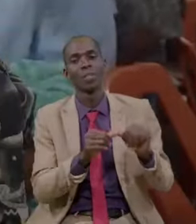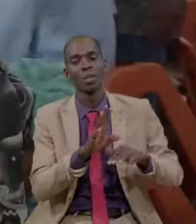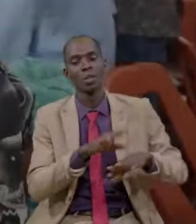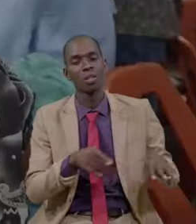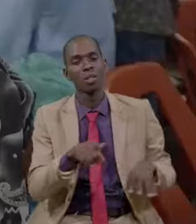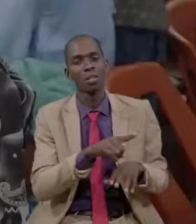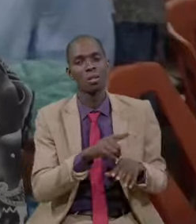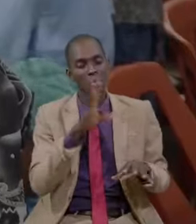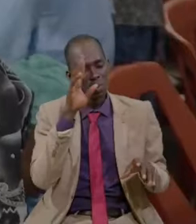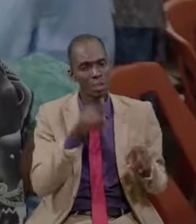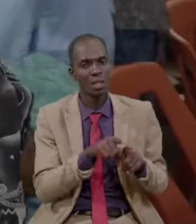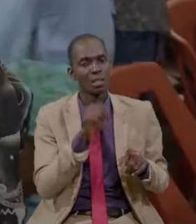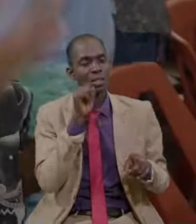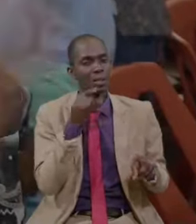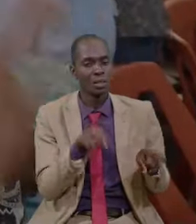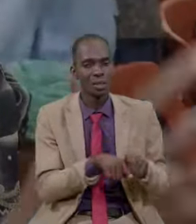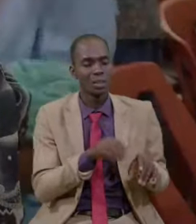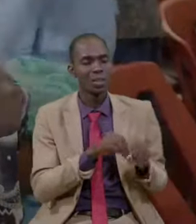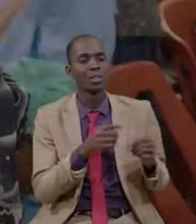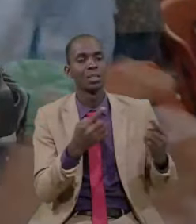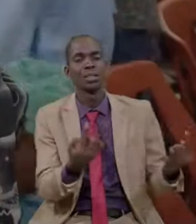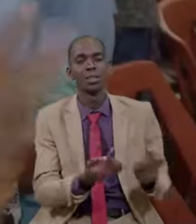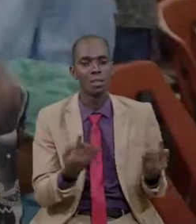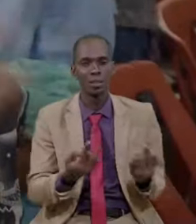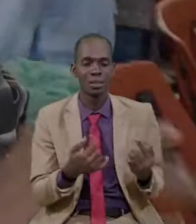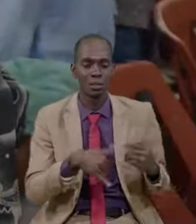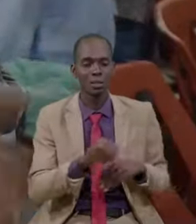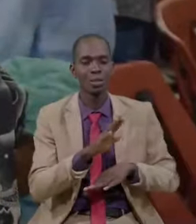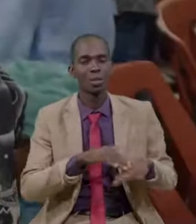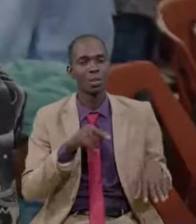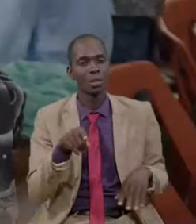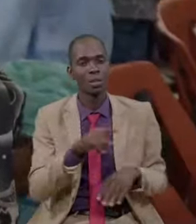frère et soeur, et vivre dans le péché, frère et soeur.